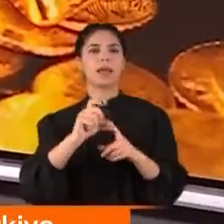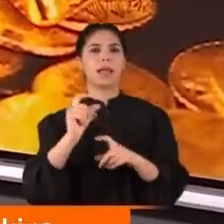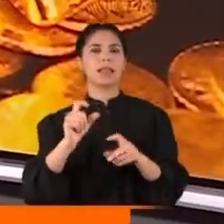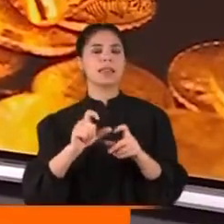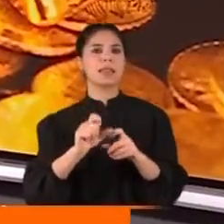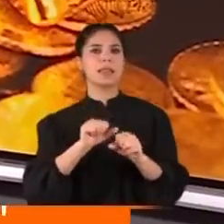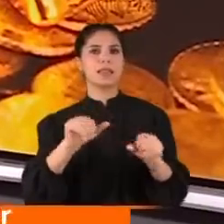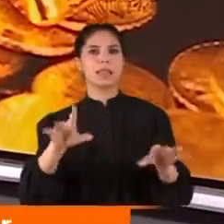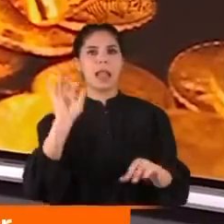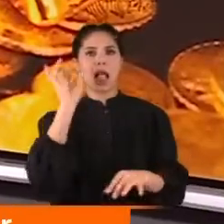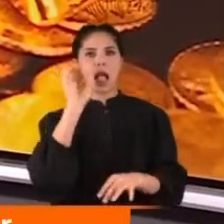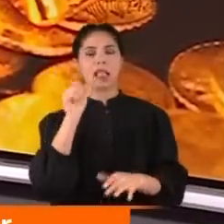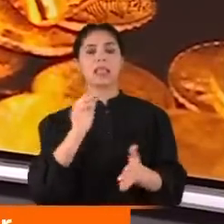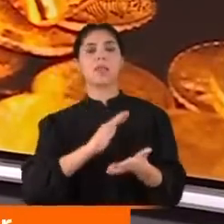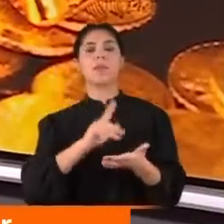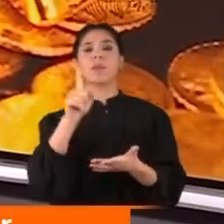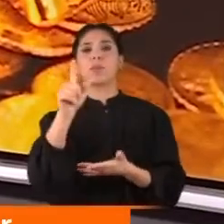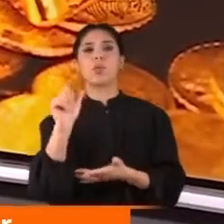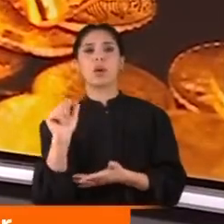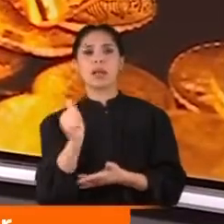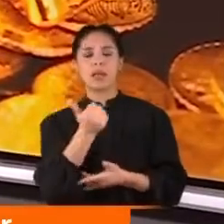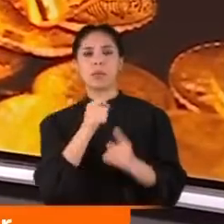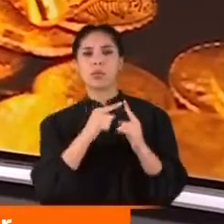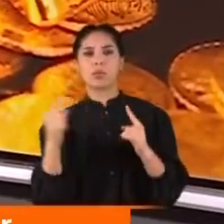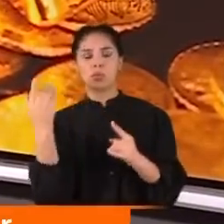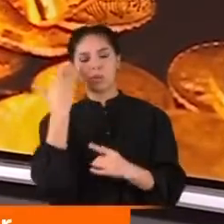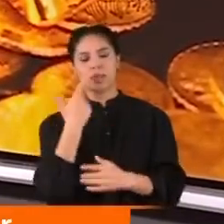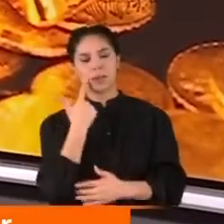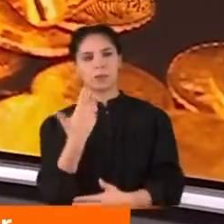Yani altının değerlendirilme sürecine. İzleyelim.